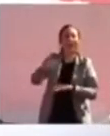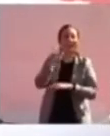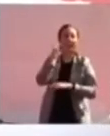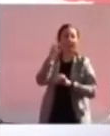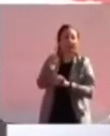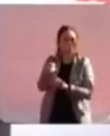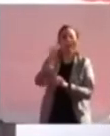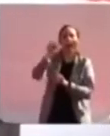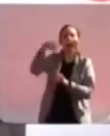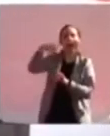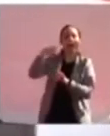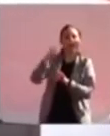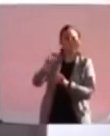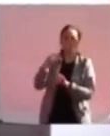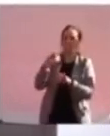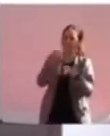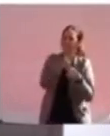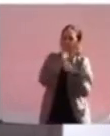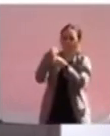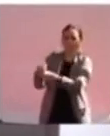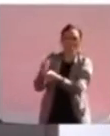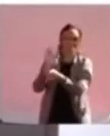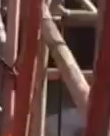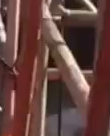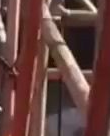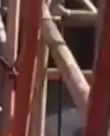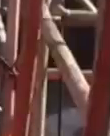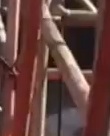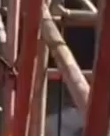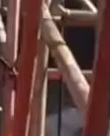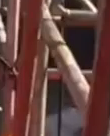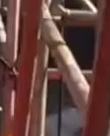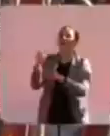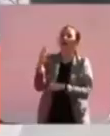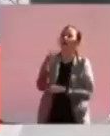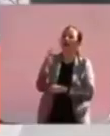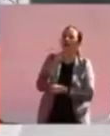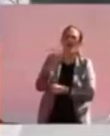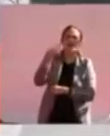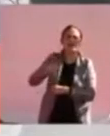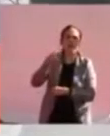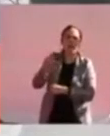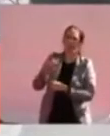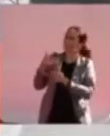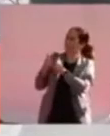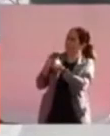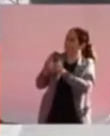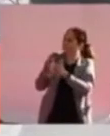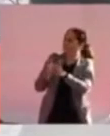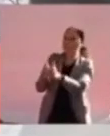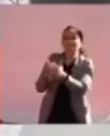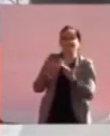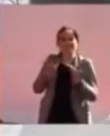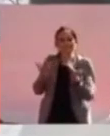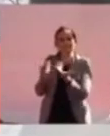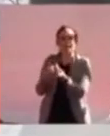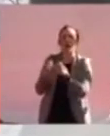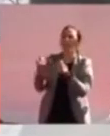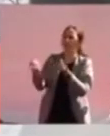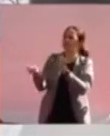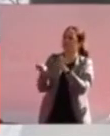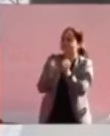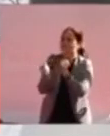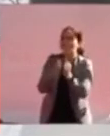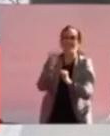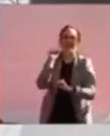nelle nostre mani carla ci ha accompagnato in tante battaglie in tante campagne antifasciste